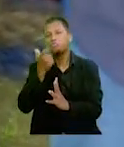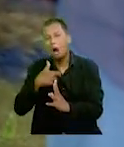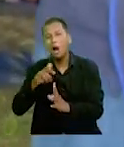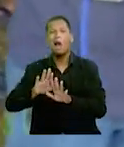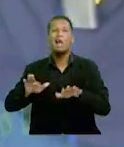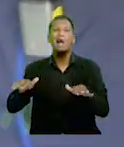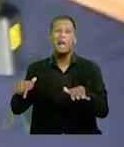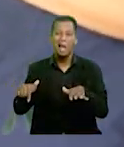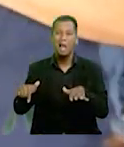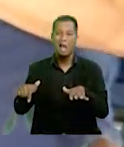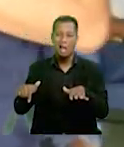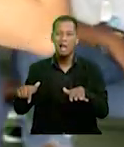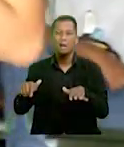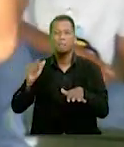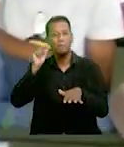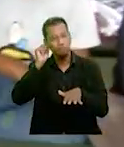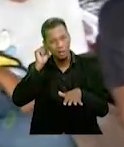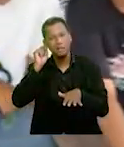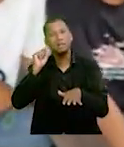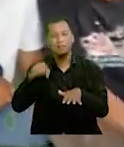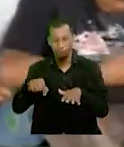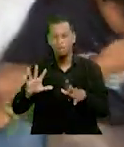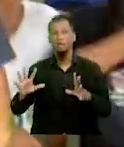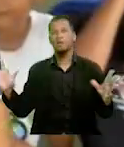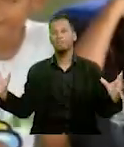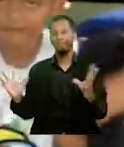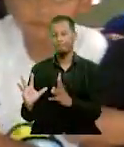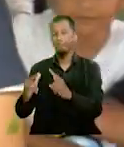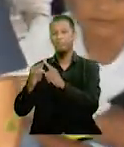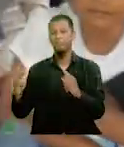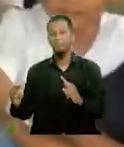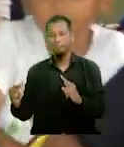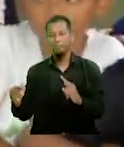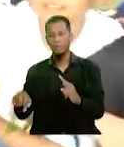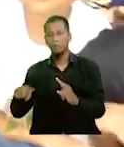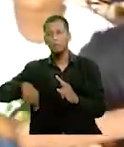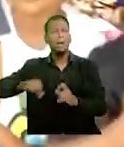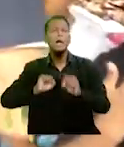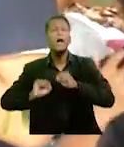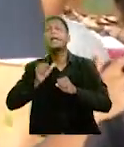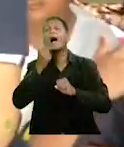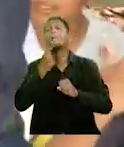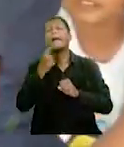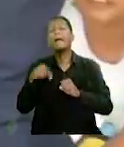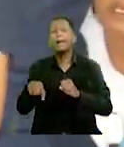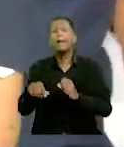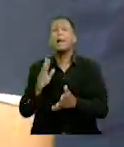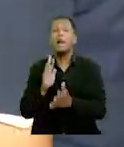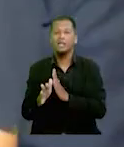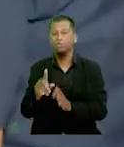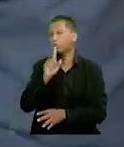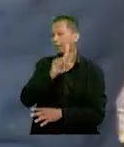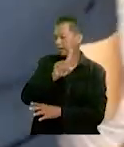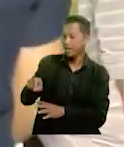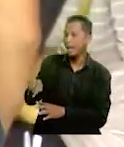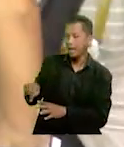mengetahui seperti apa mereka melakukan aktivitas di sini, saya akan mengajak Anda berbincang langsung dengan salah satu narasumber di